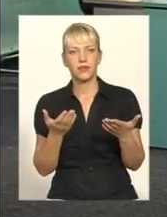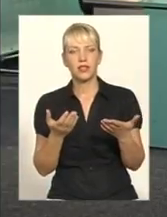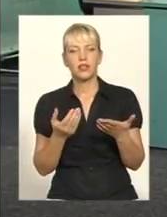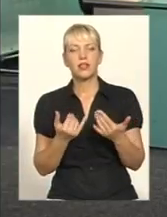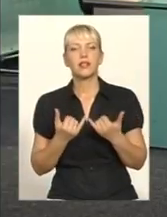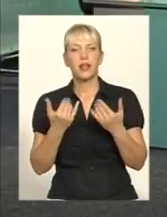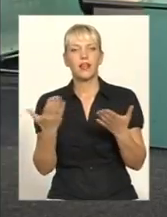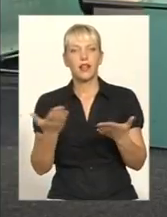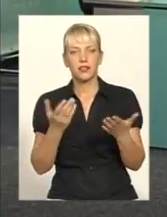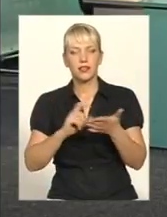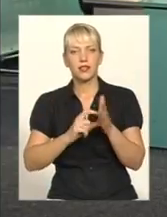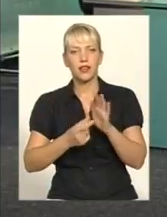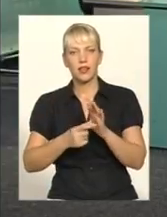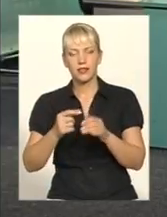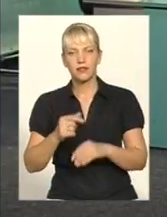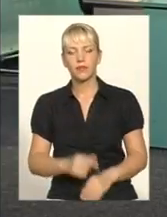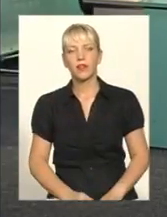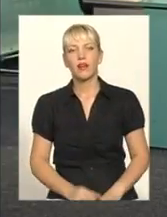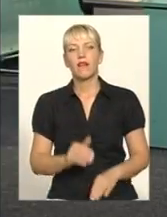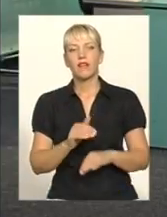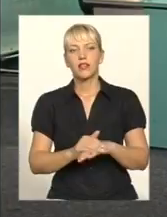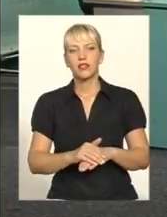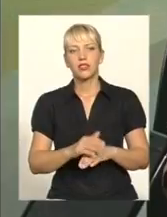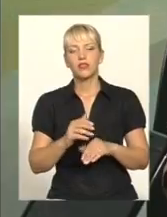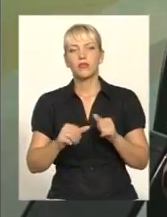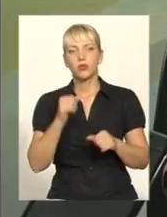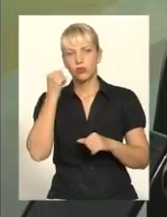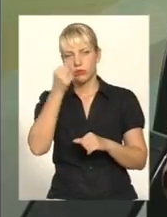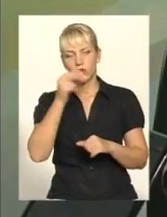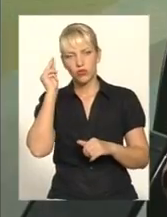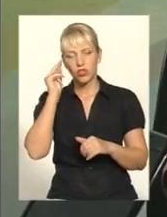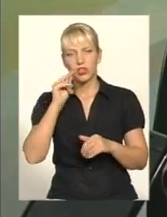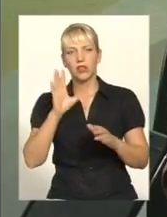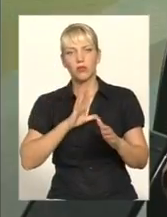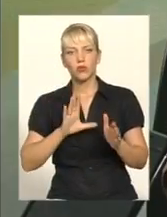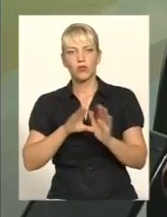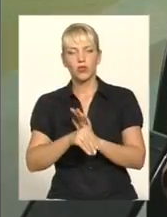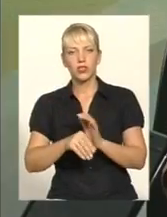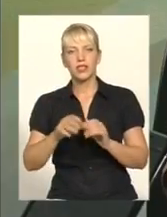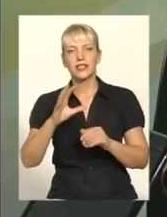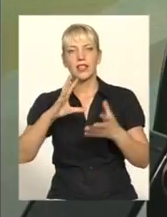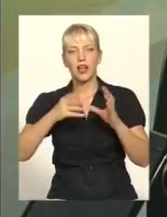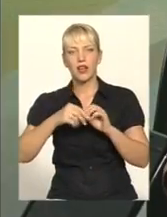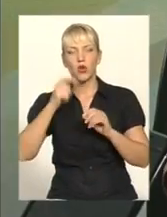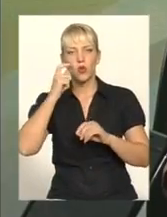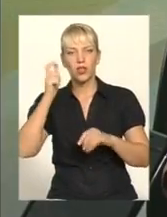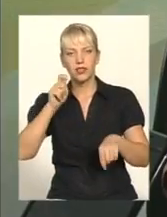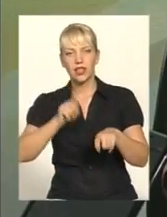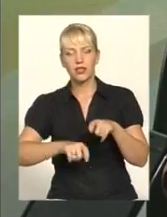класів? Фактично, вчителі в минулому році були включені в такий загальноукраїнський експеримент і долучені до